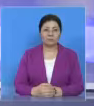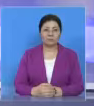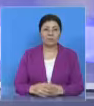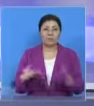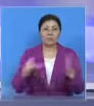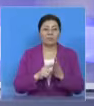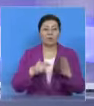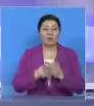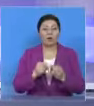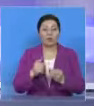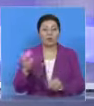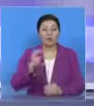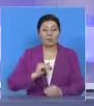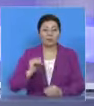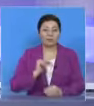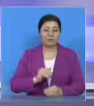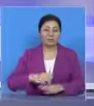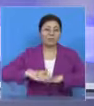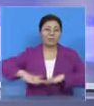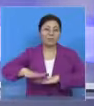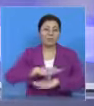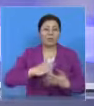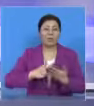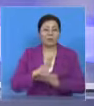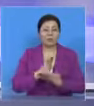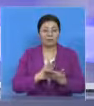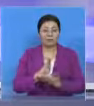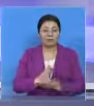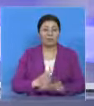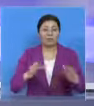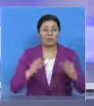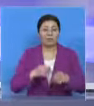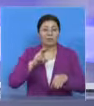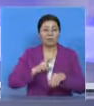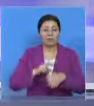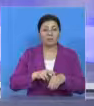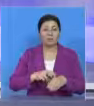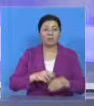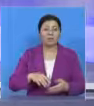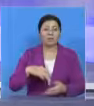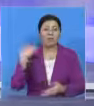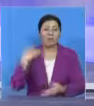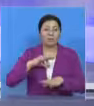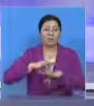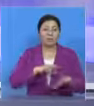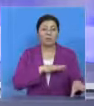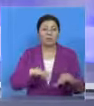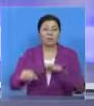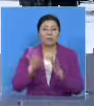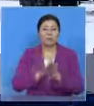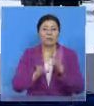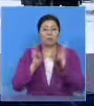С 7 по 11 февраля на территории обслуживания линейного отдела полиции на станции Актобе проходила акция